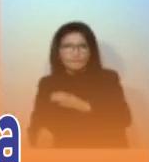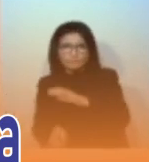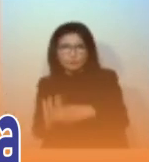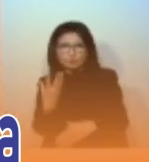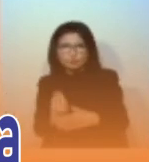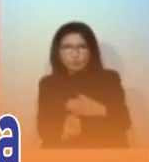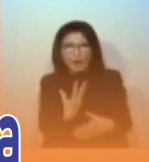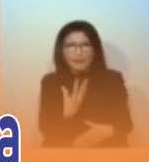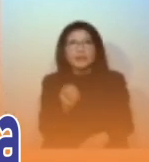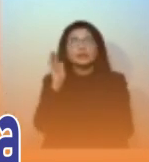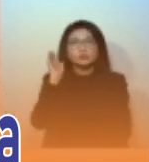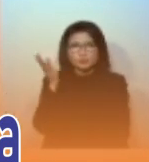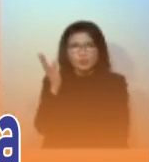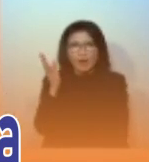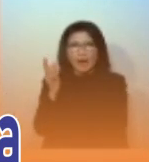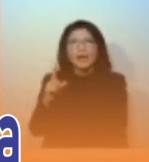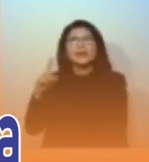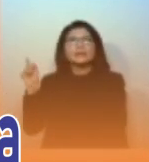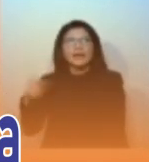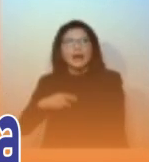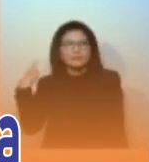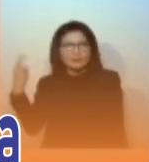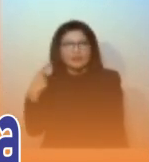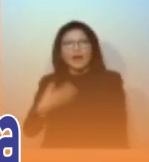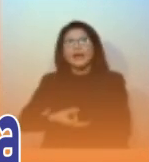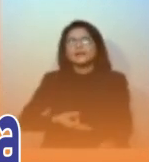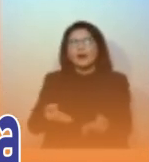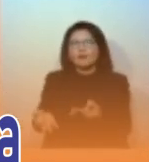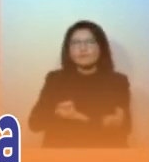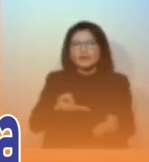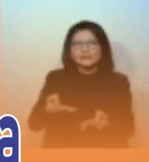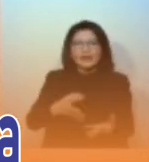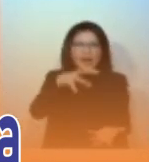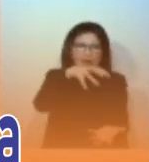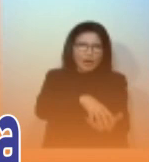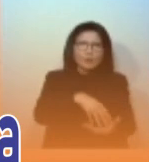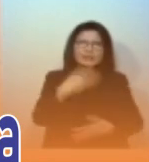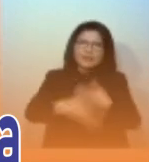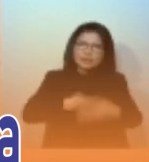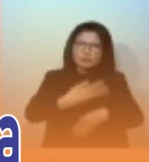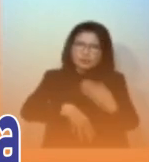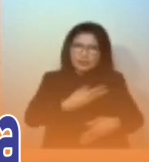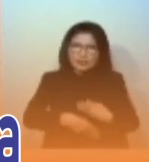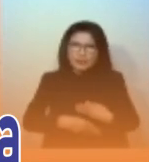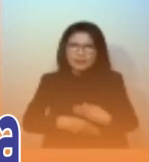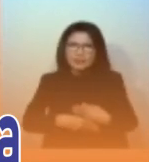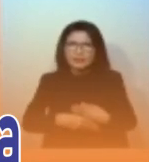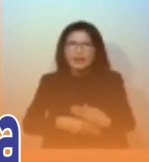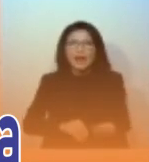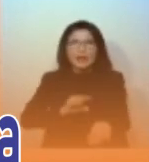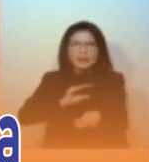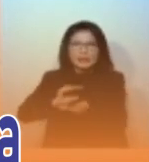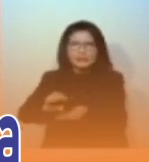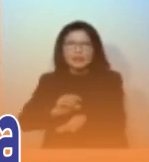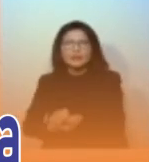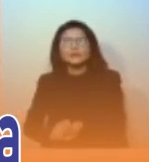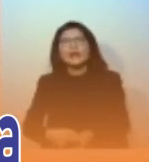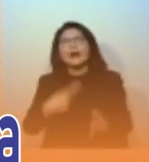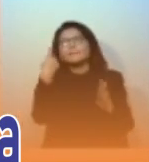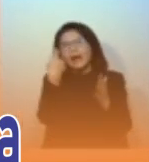kepada mereka oleh pemerintah dengan fasilitasi kawasan industri umpama, insentif pajak